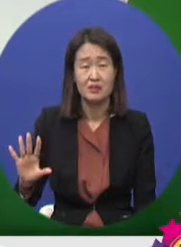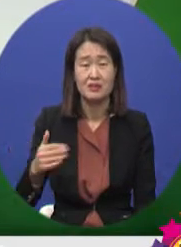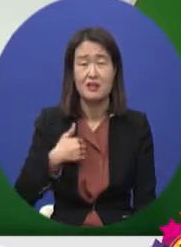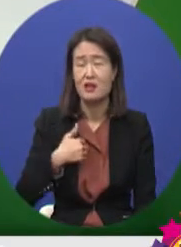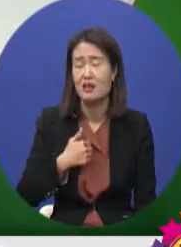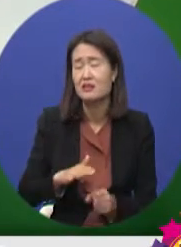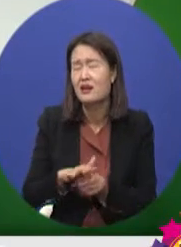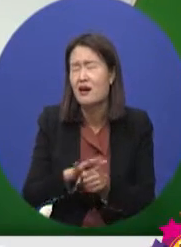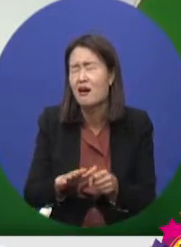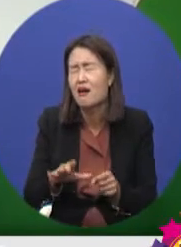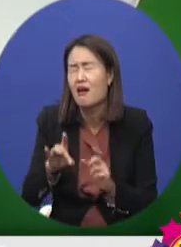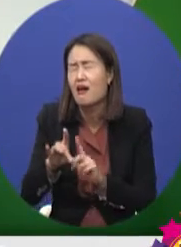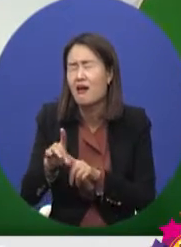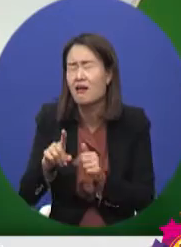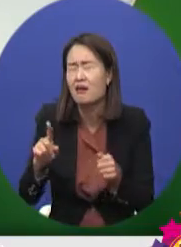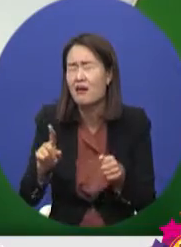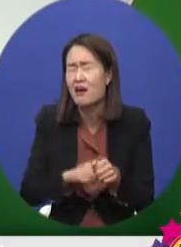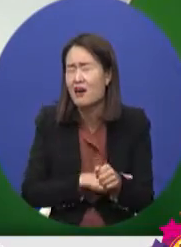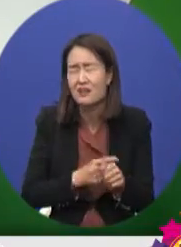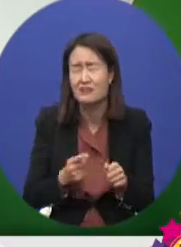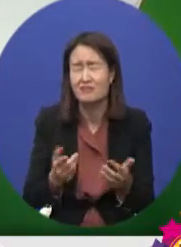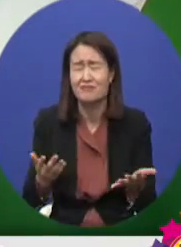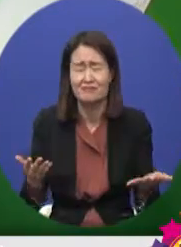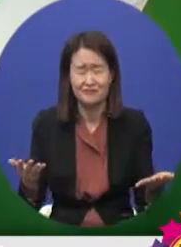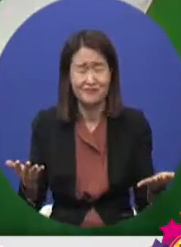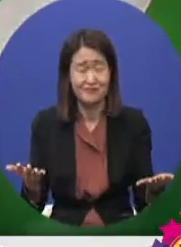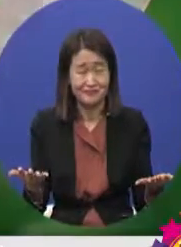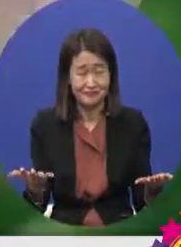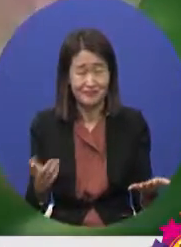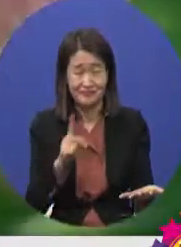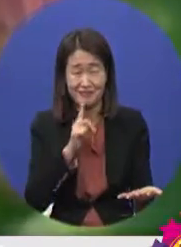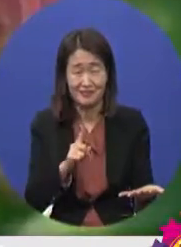잃어버린 첫사랑도 흐르네.